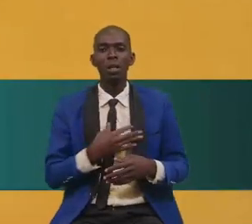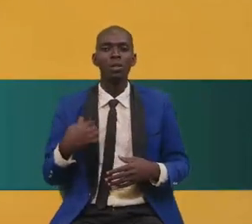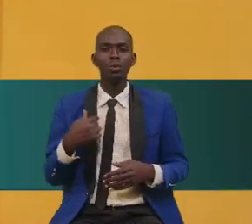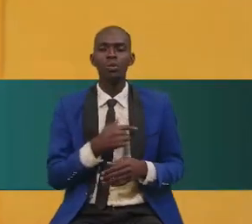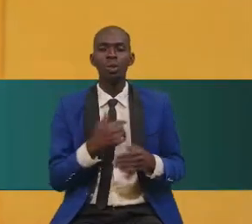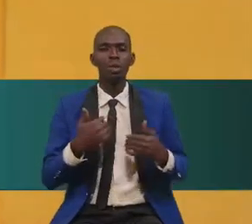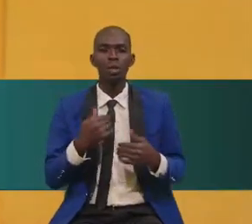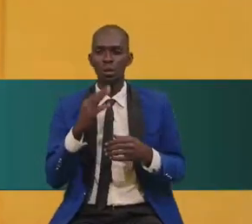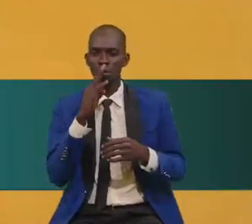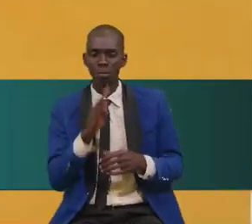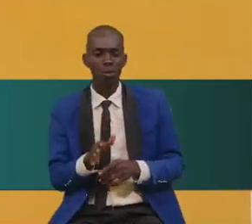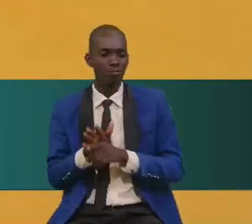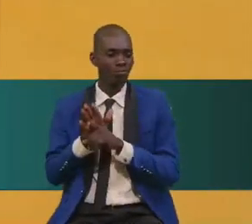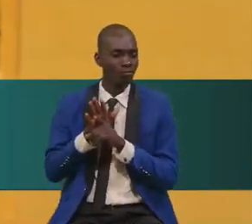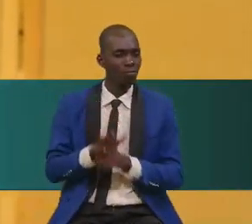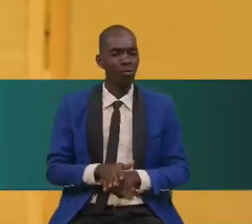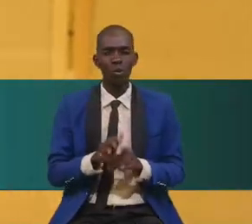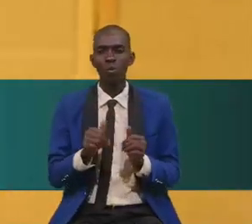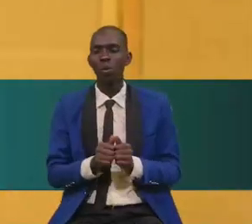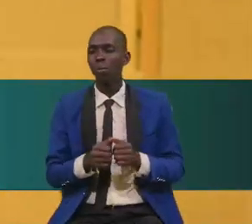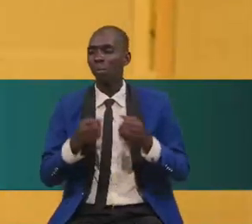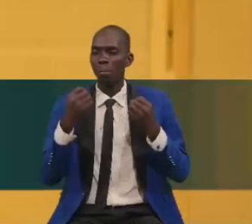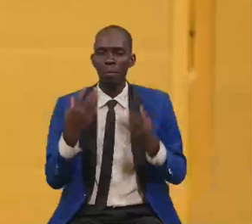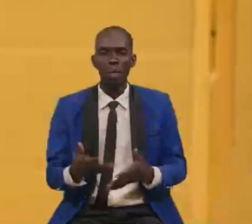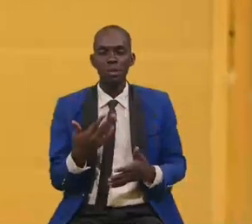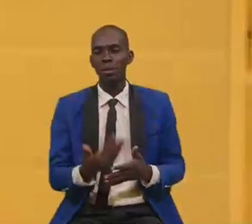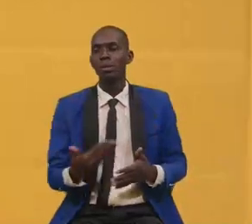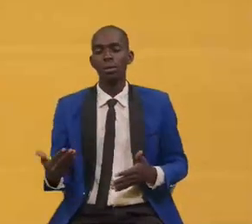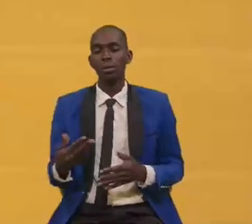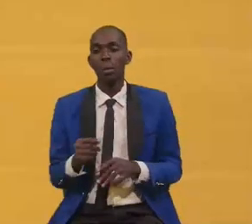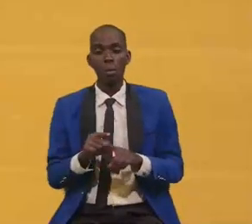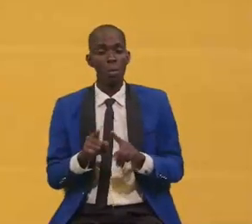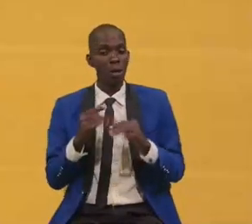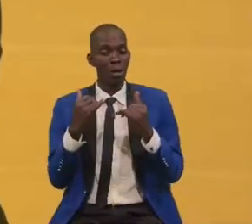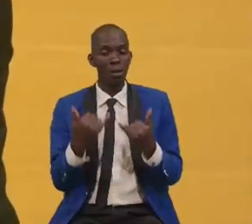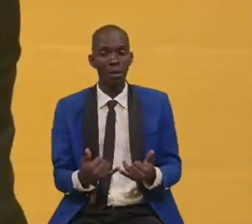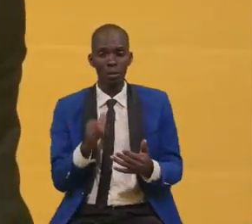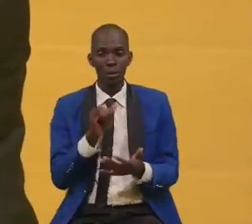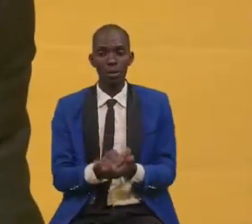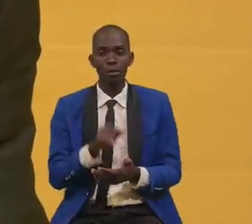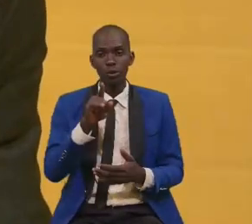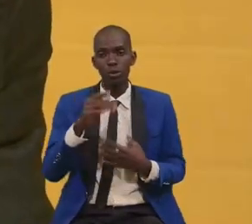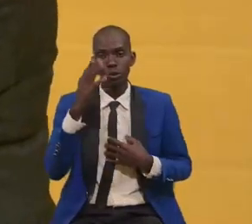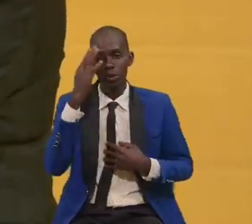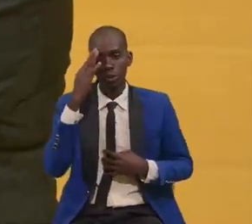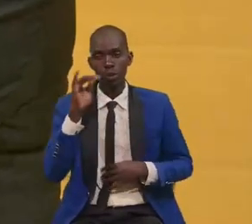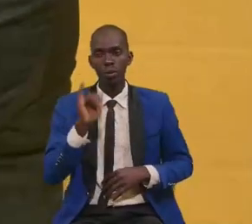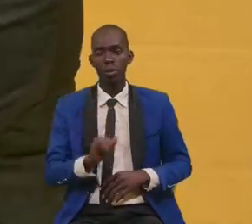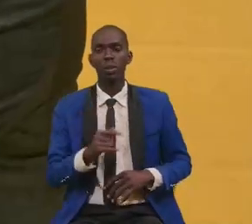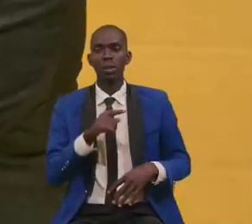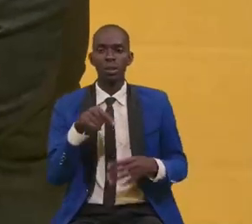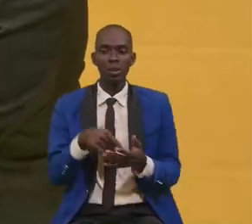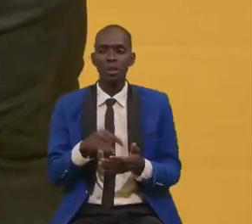on a la pression avec beaucoup de matière. Mais maintenant que vous savez que c'est votre